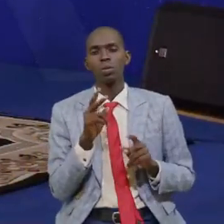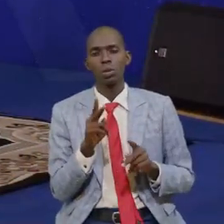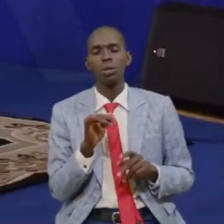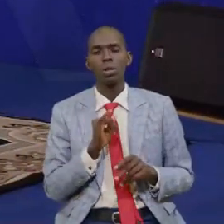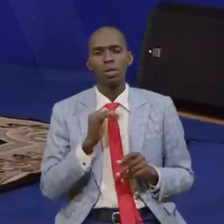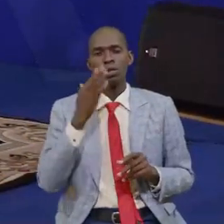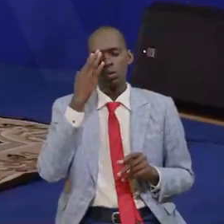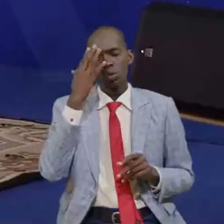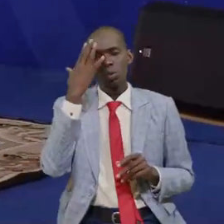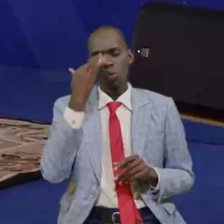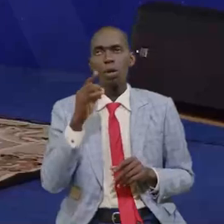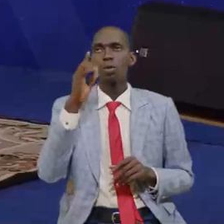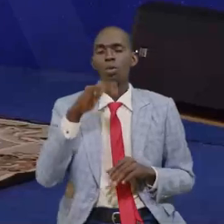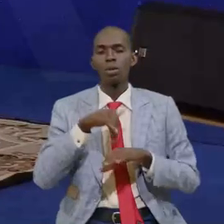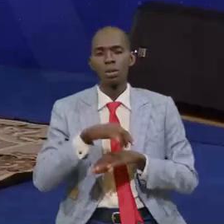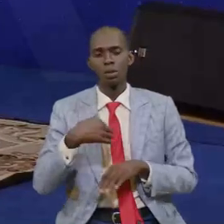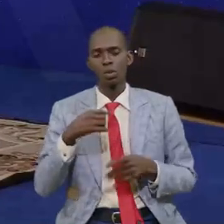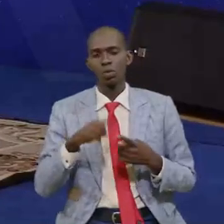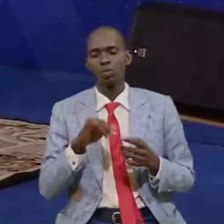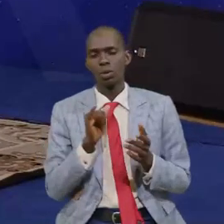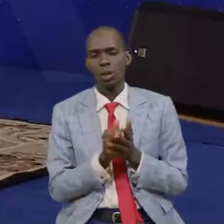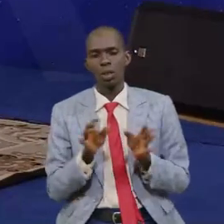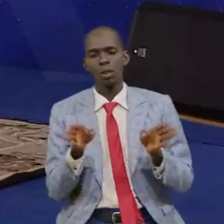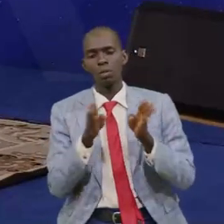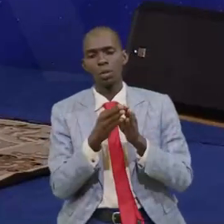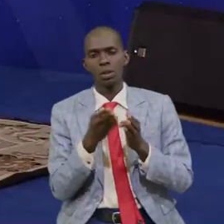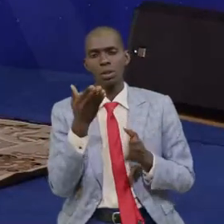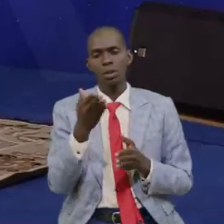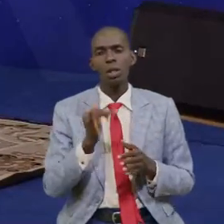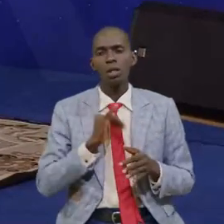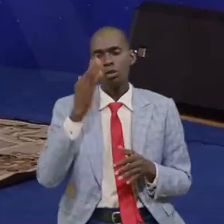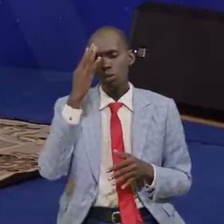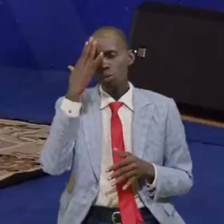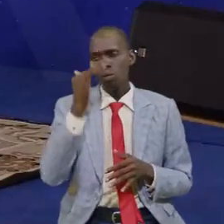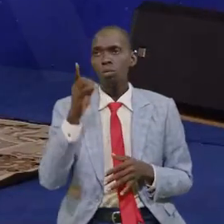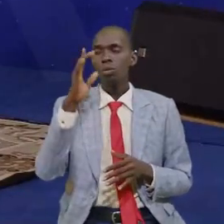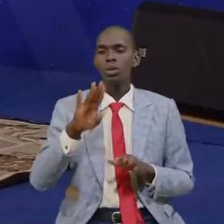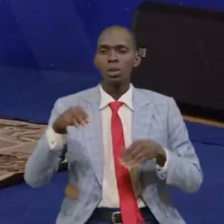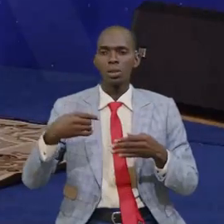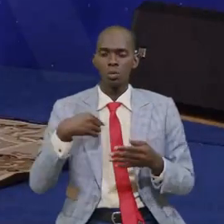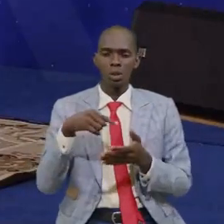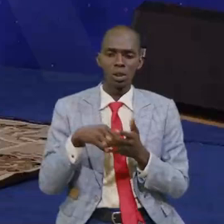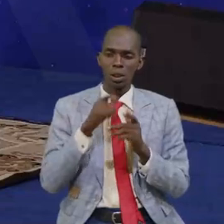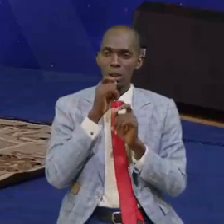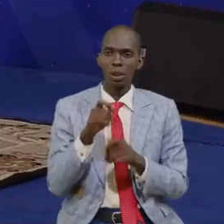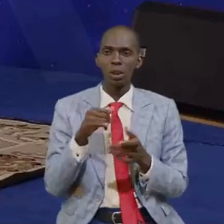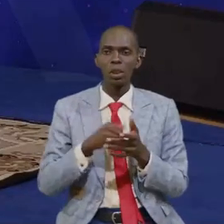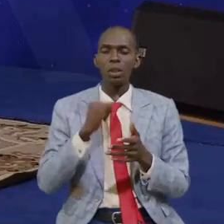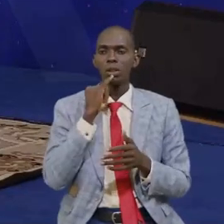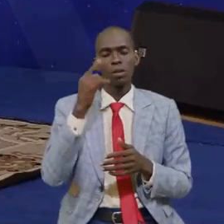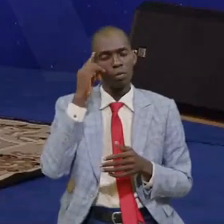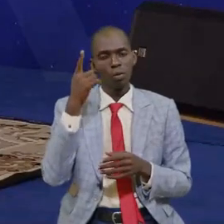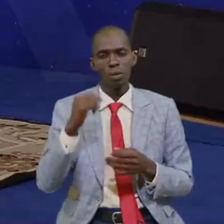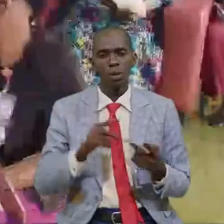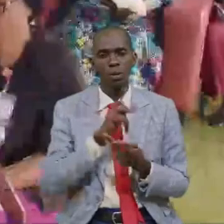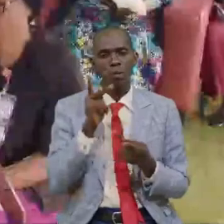sais maintenant pourquoi Dieu m'a envoyé à cette conférence, je sais maintenant pourquoi Dieu m'a donné ce don. C'est pour le